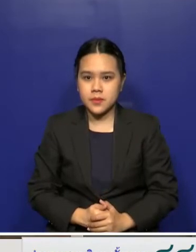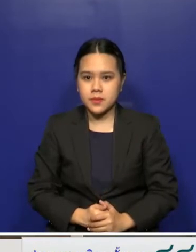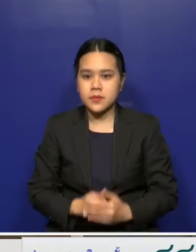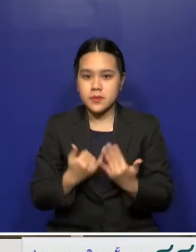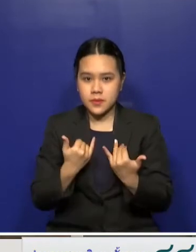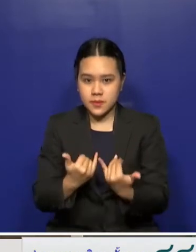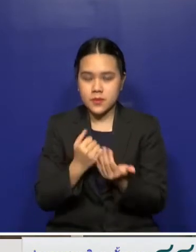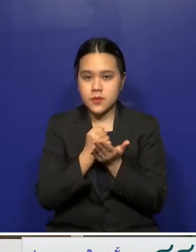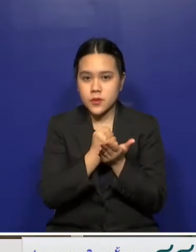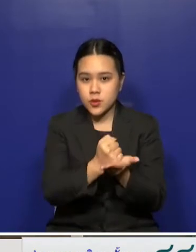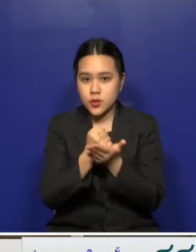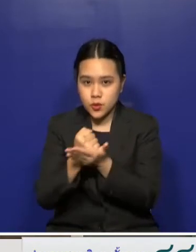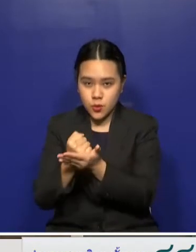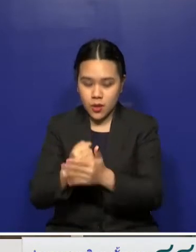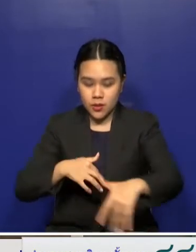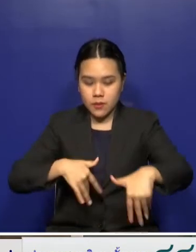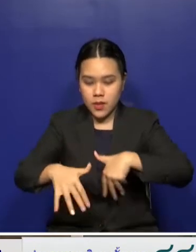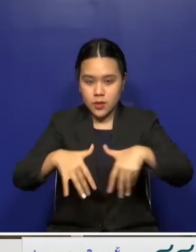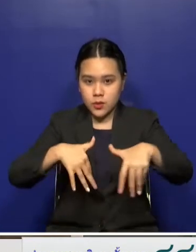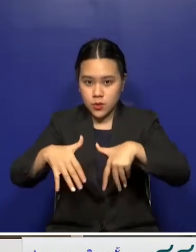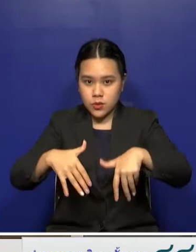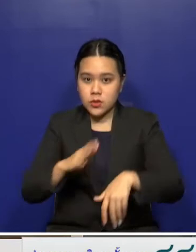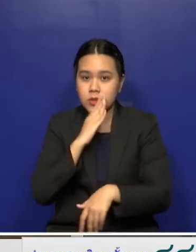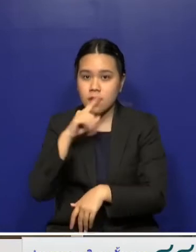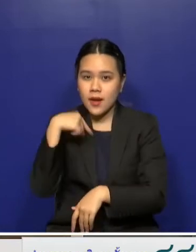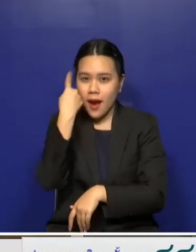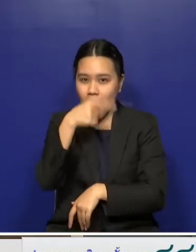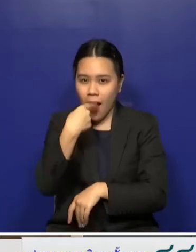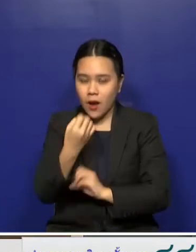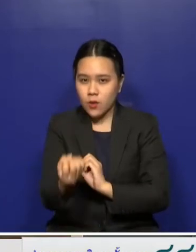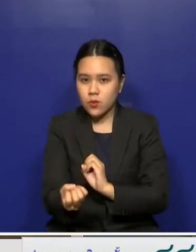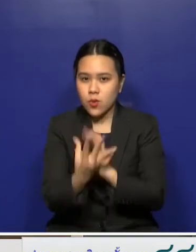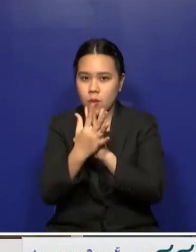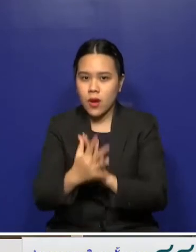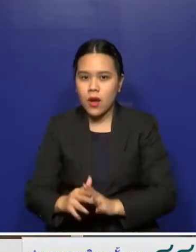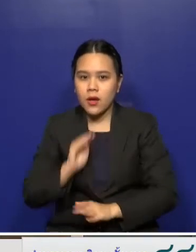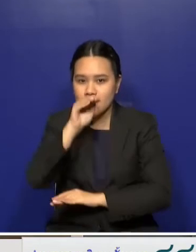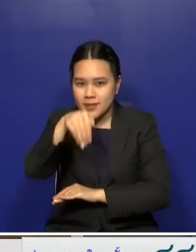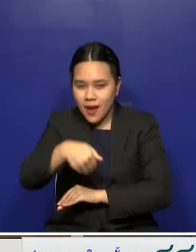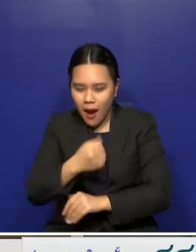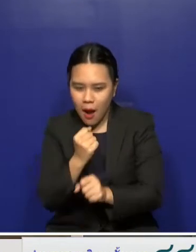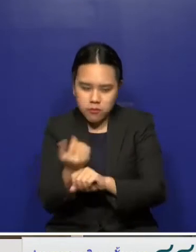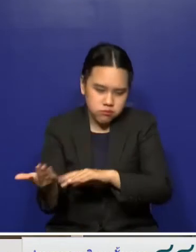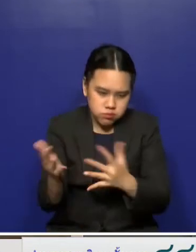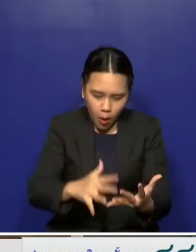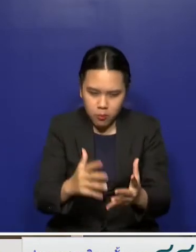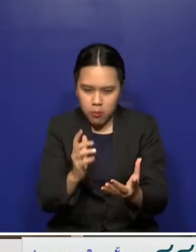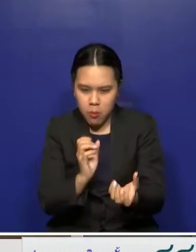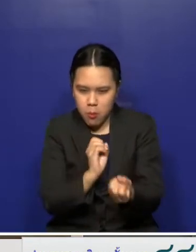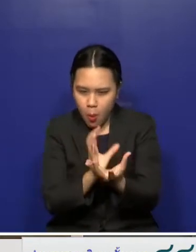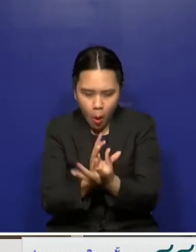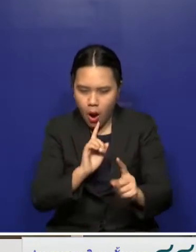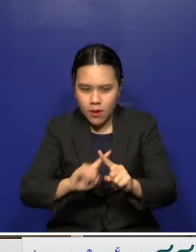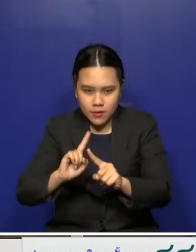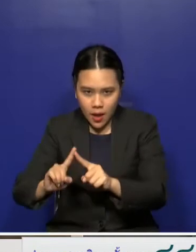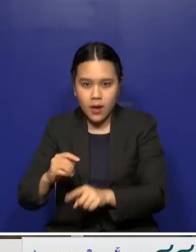าของพ่อแม่พี่น้องที่ได้รับผลกระทบเรื่องนี้เราพูดกันมานานว่าช้างออกมากิน